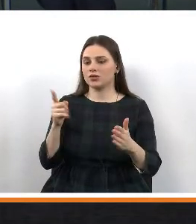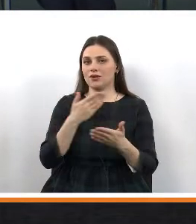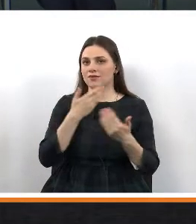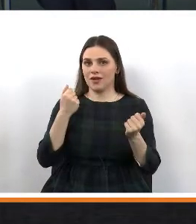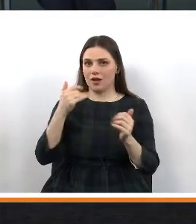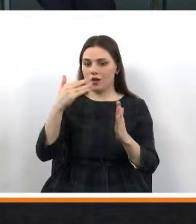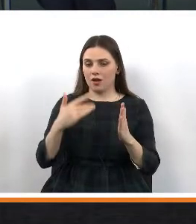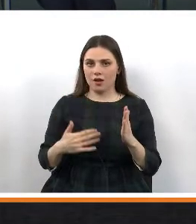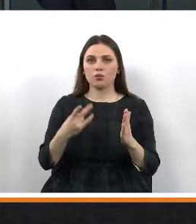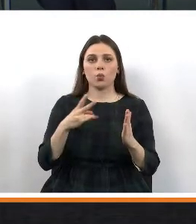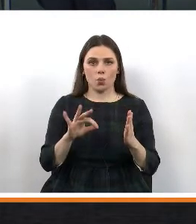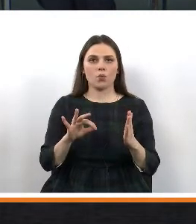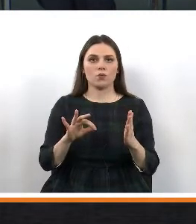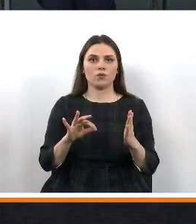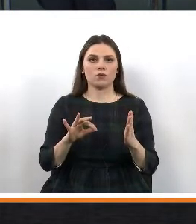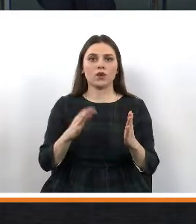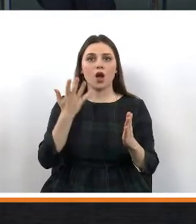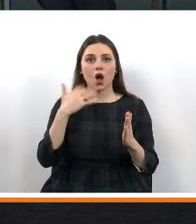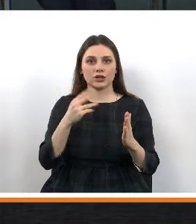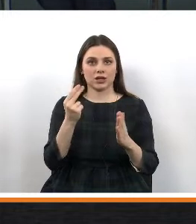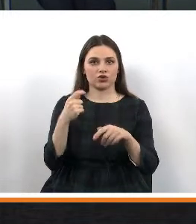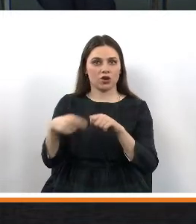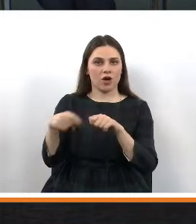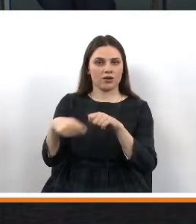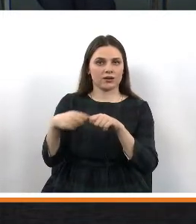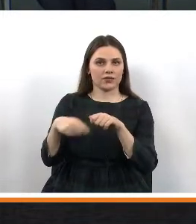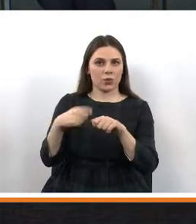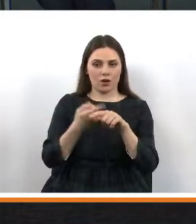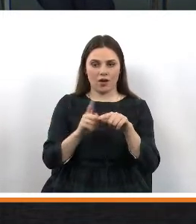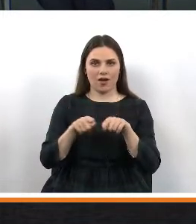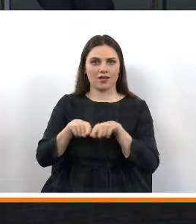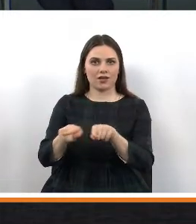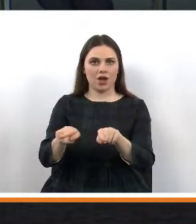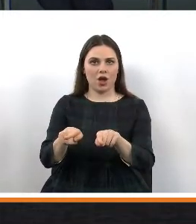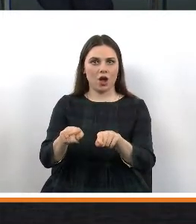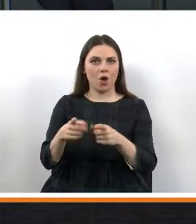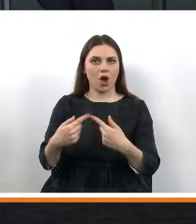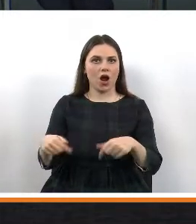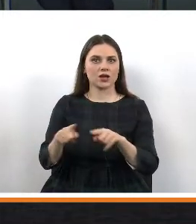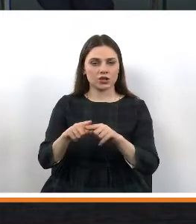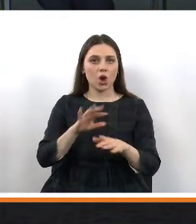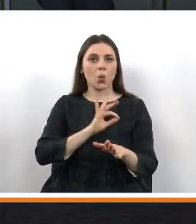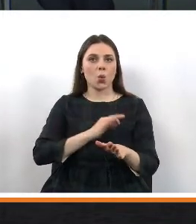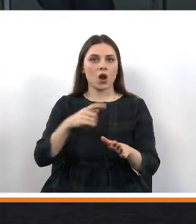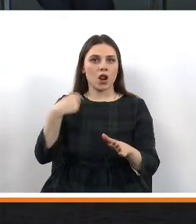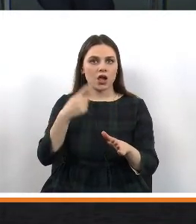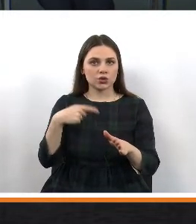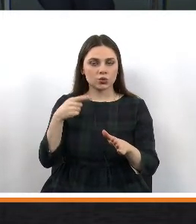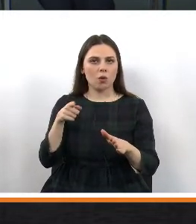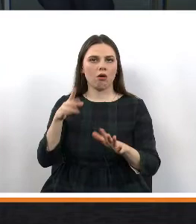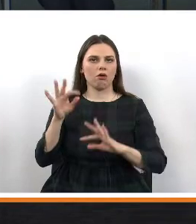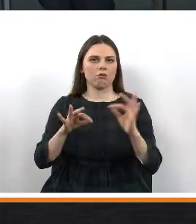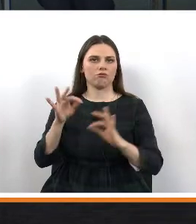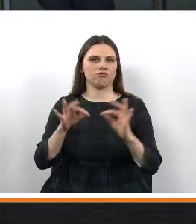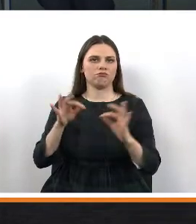они есть, и вот... И когда, жертвуя вот этим двум видам организации, соответственно, юрлицо получает там некие преференции.